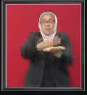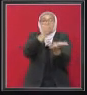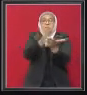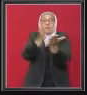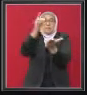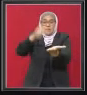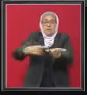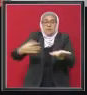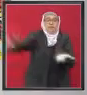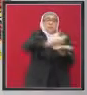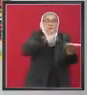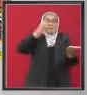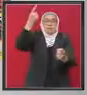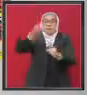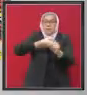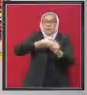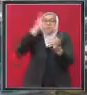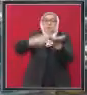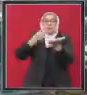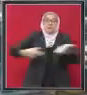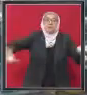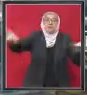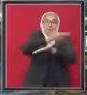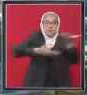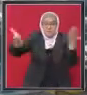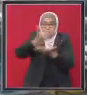perbincangan bersama dengan salah bohong.